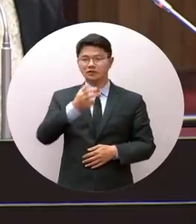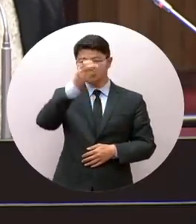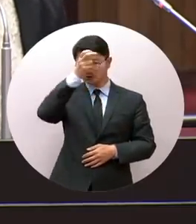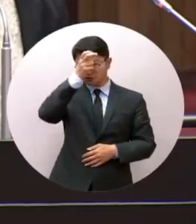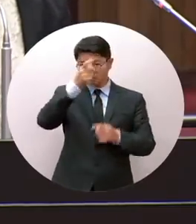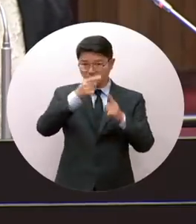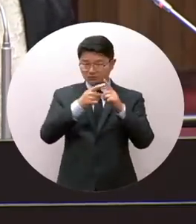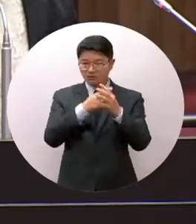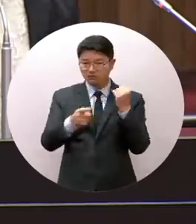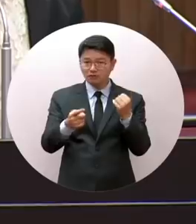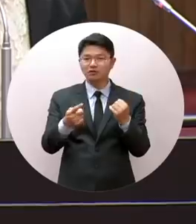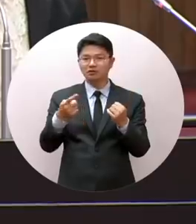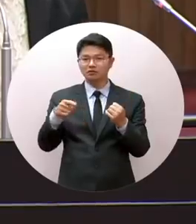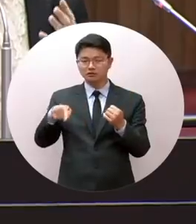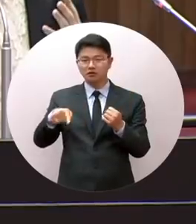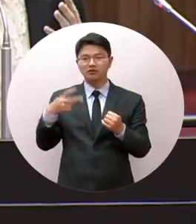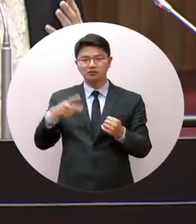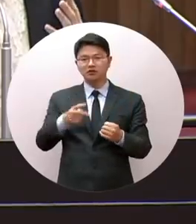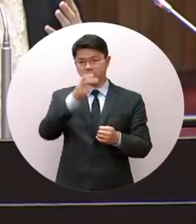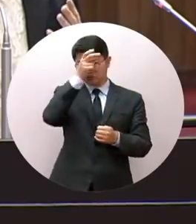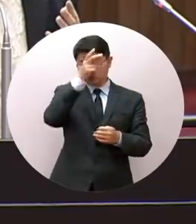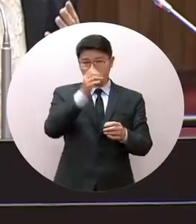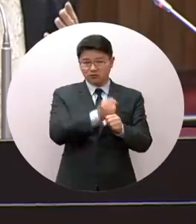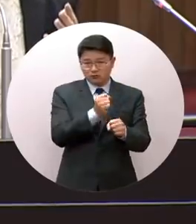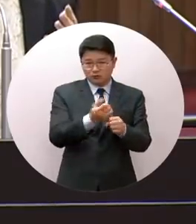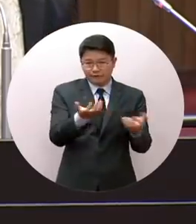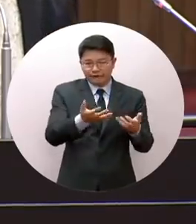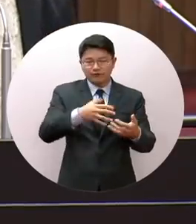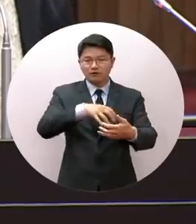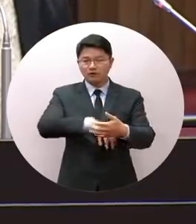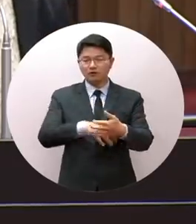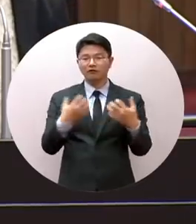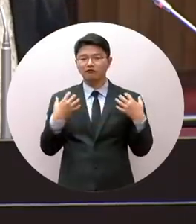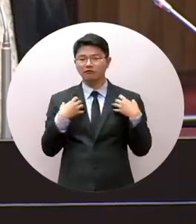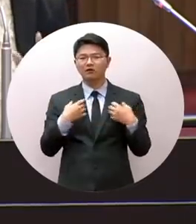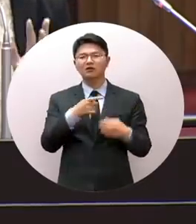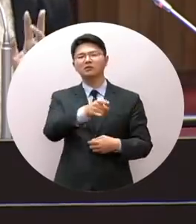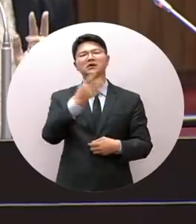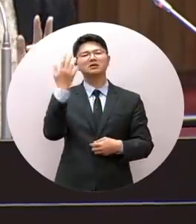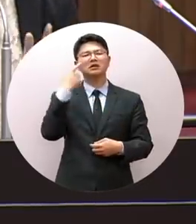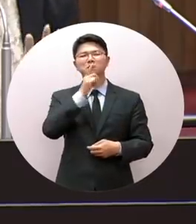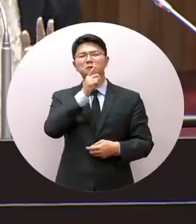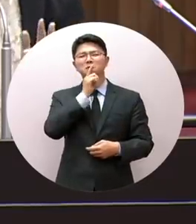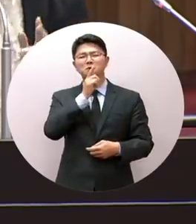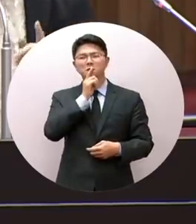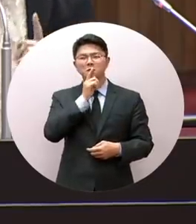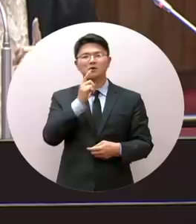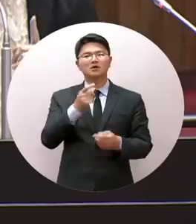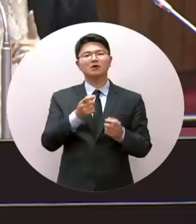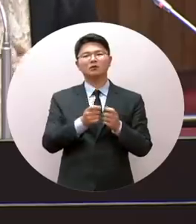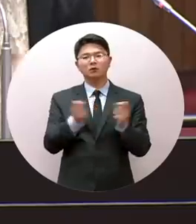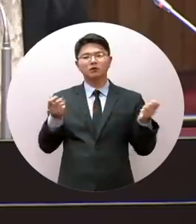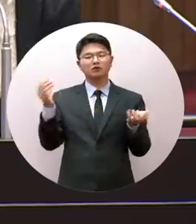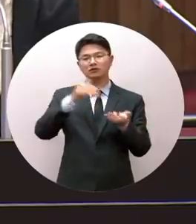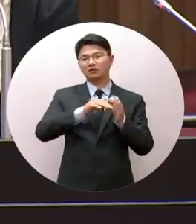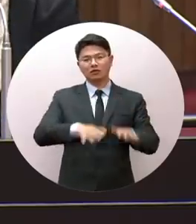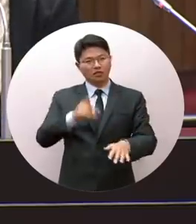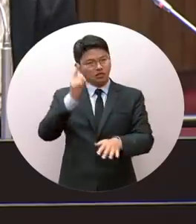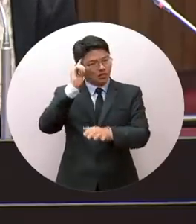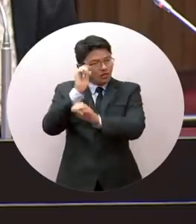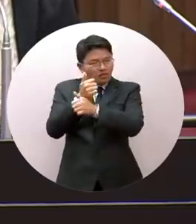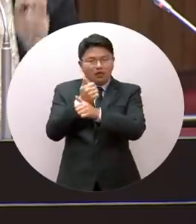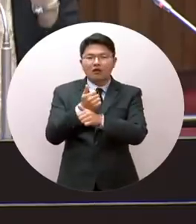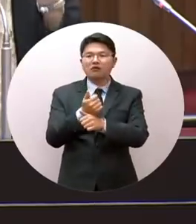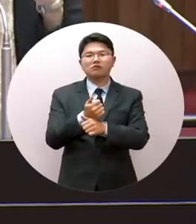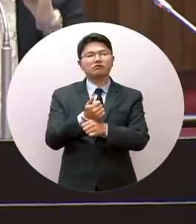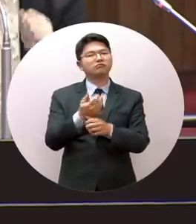力这件事情，包括警察主要业务，我觉得你们长期在喊，但是我觉得你们没有，从来没有认真考虑，这是我今天要质